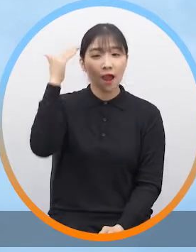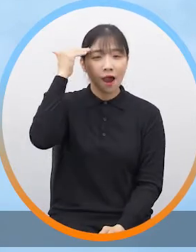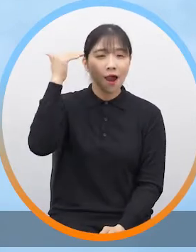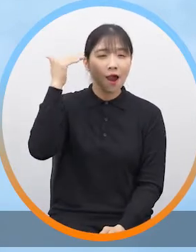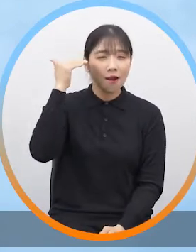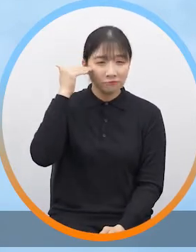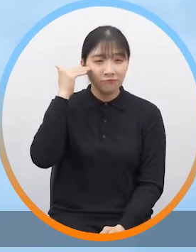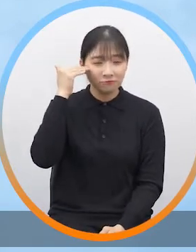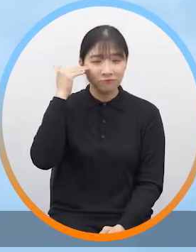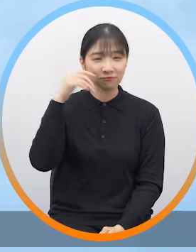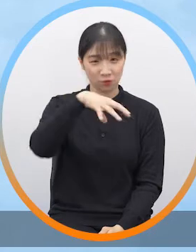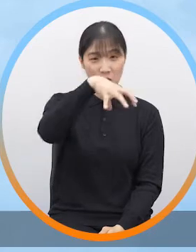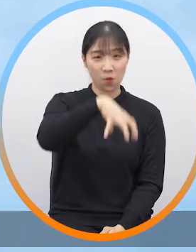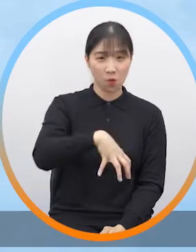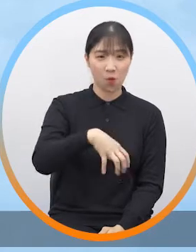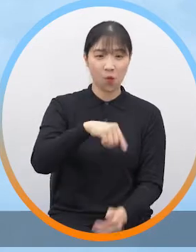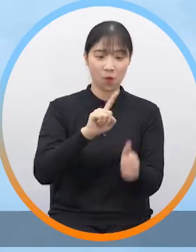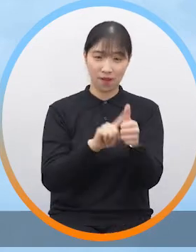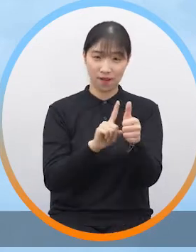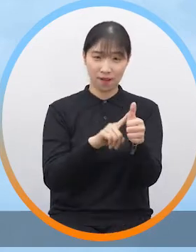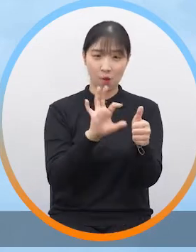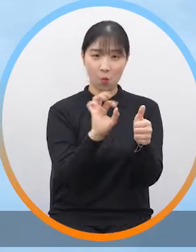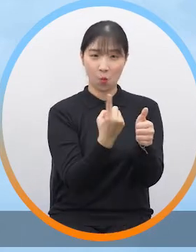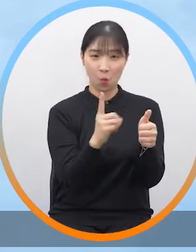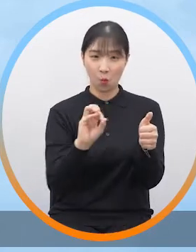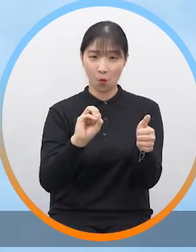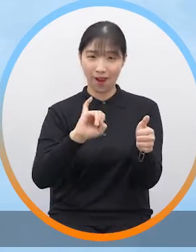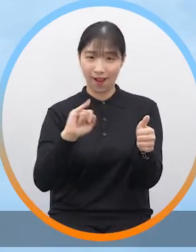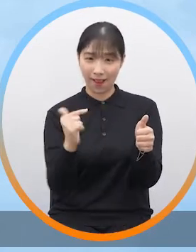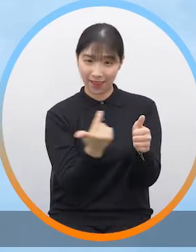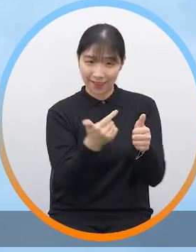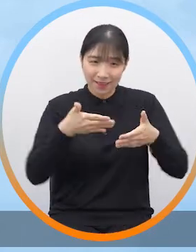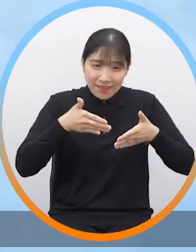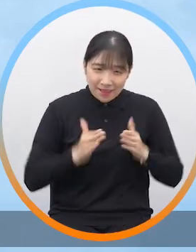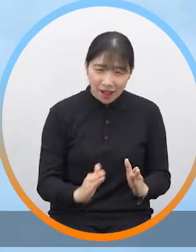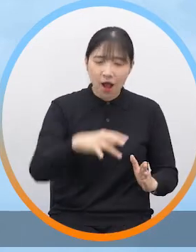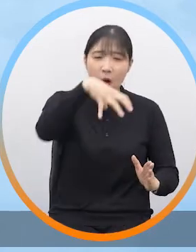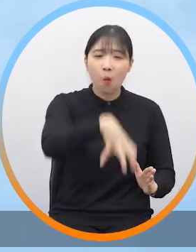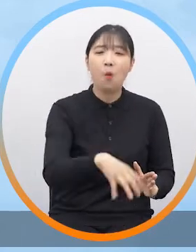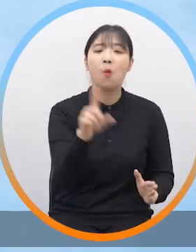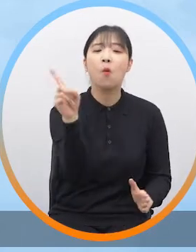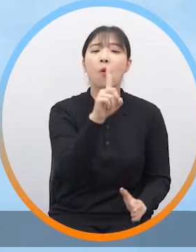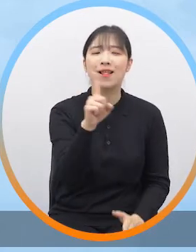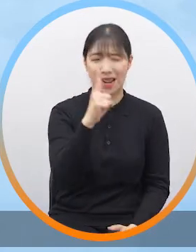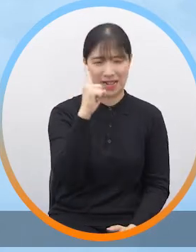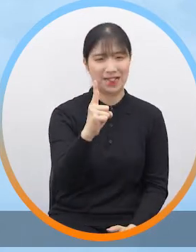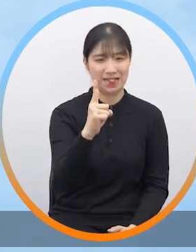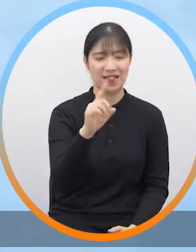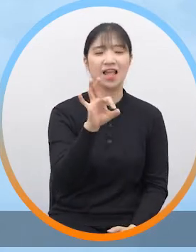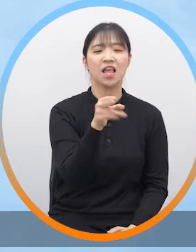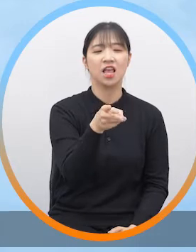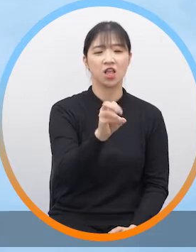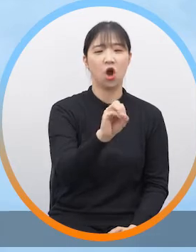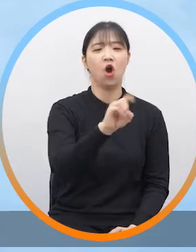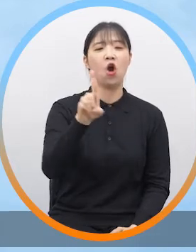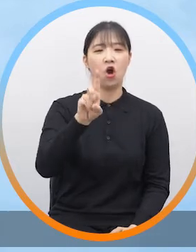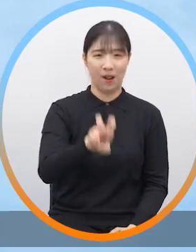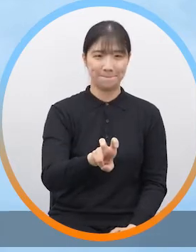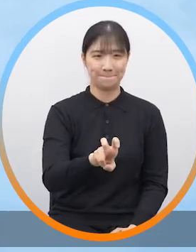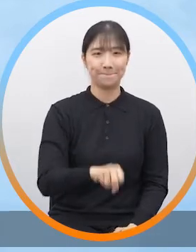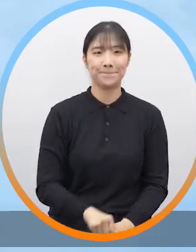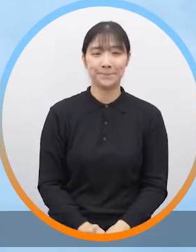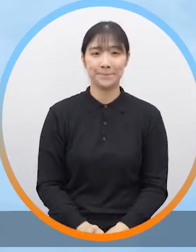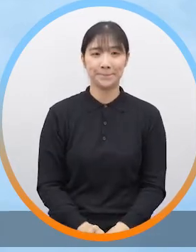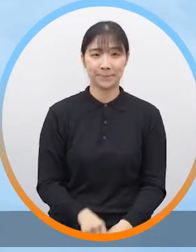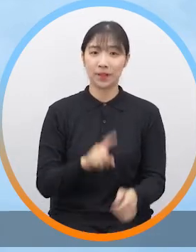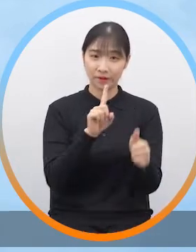우리나라의 어디에도 왕인이 출생했다고 하는 그런 구전이 되어 있는 곳은 단 한 군데입니다. 영암입니다.